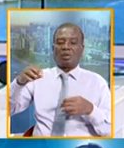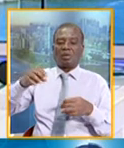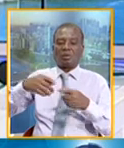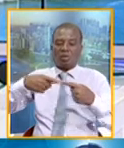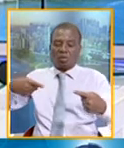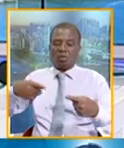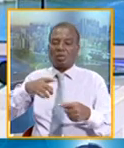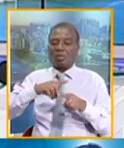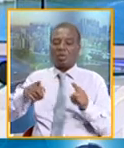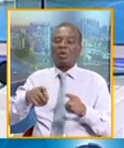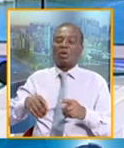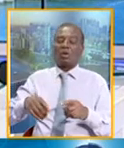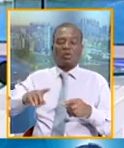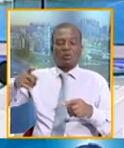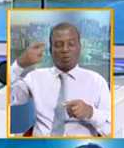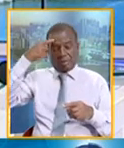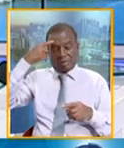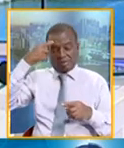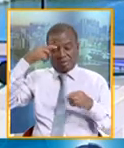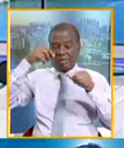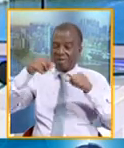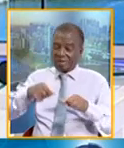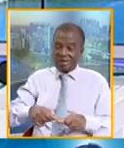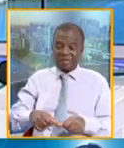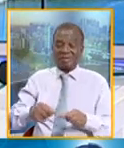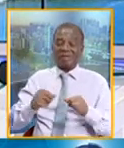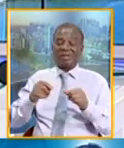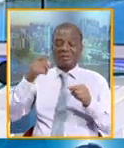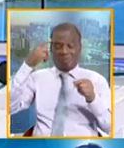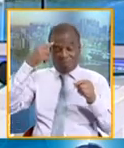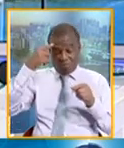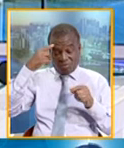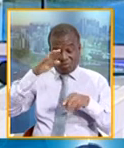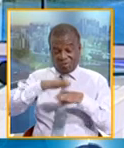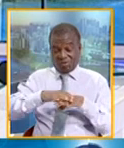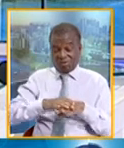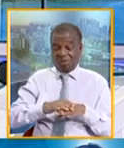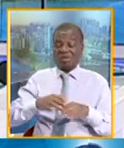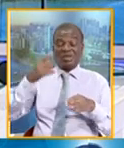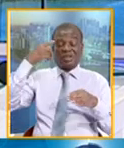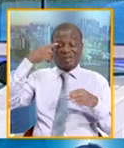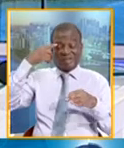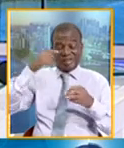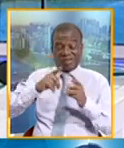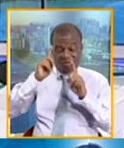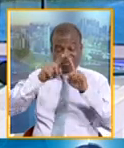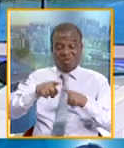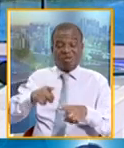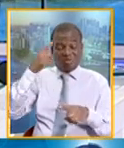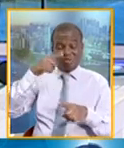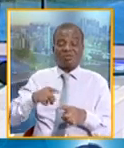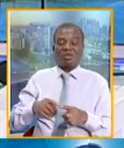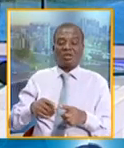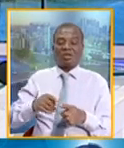entend maintenir sa main tendue pour un scrutin apaisé. Le dossier politique de ce 13 heures nous fait l'historique de ce processus ouvert en